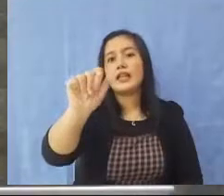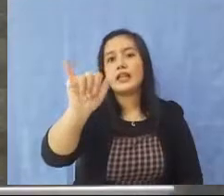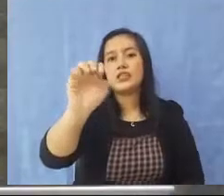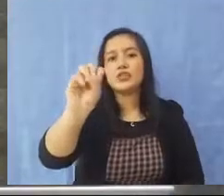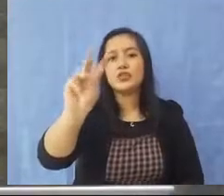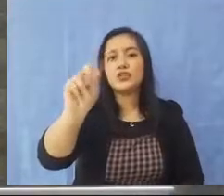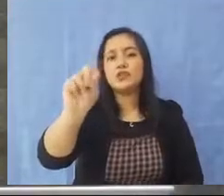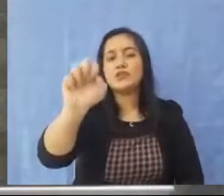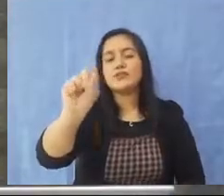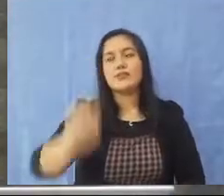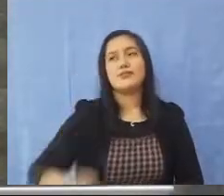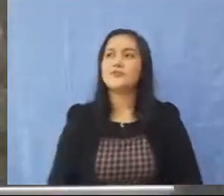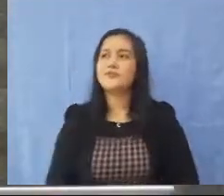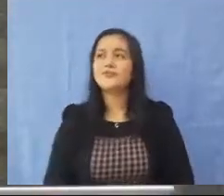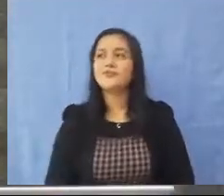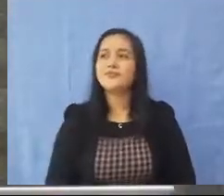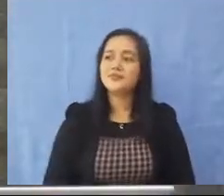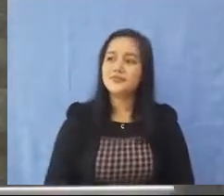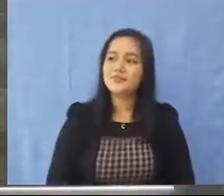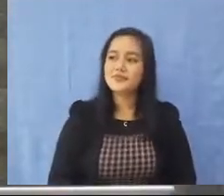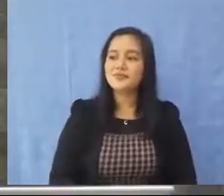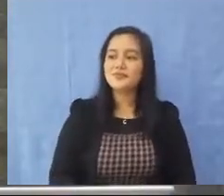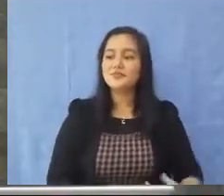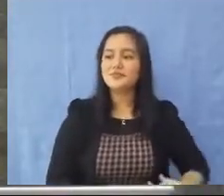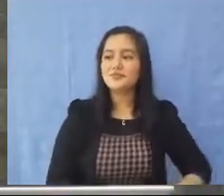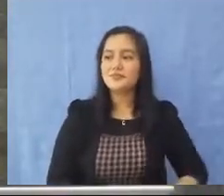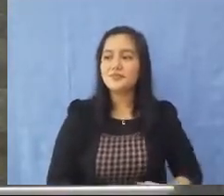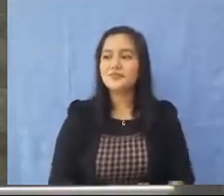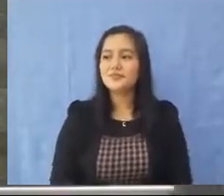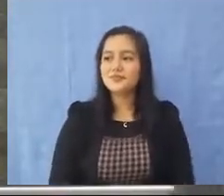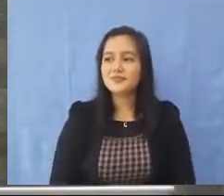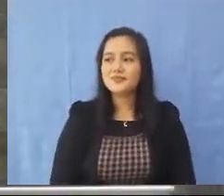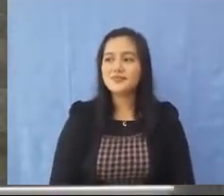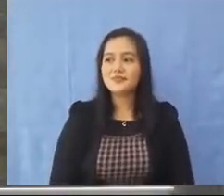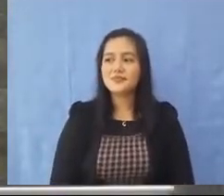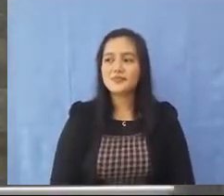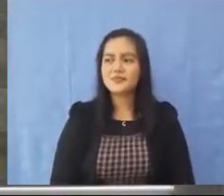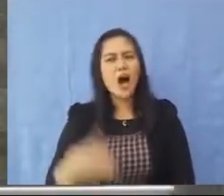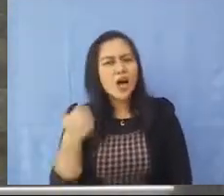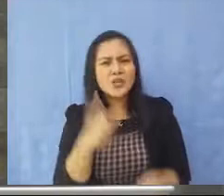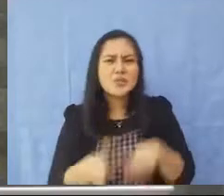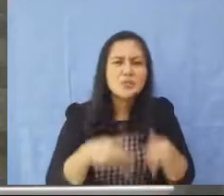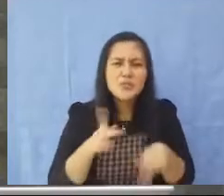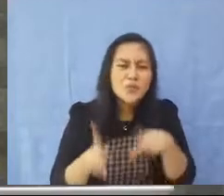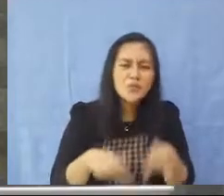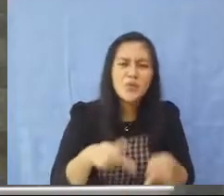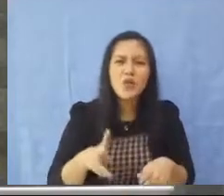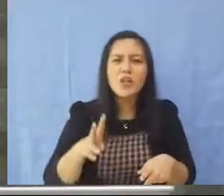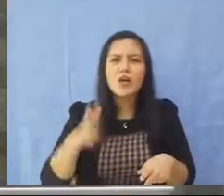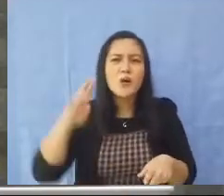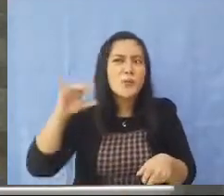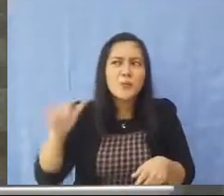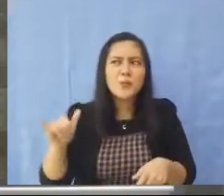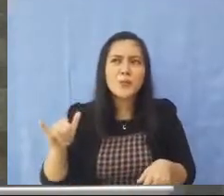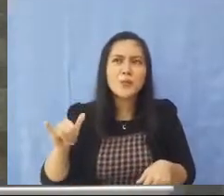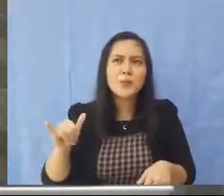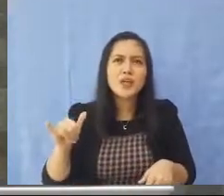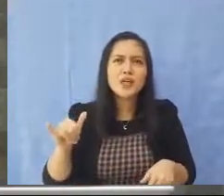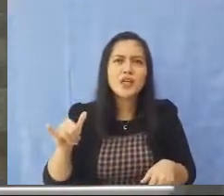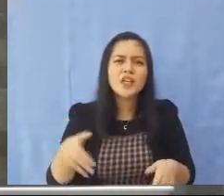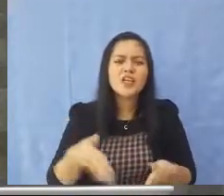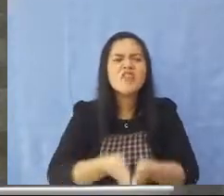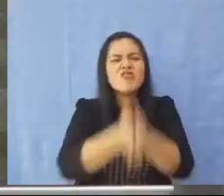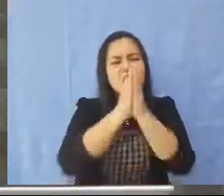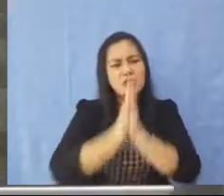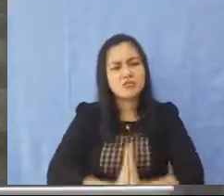to, bakit kaya maaaring may mga nagtatanong po, may naririnig tayong tanong, bakit kaya ano, ang dadami nating mga lingwahe ngayon, no? You see?